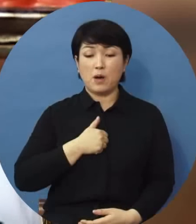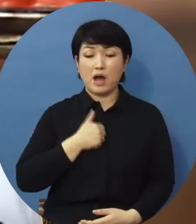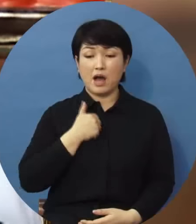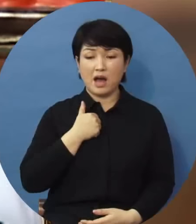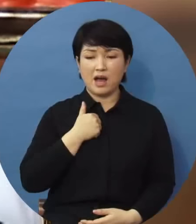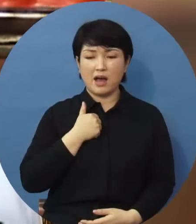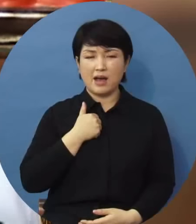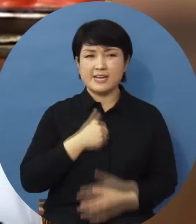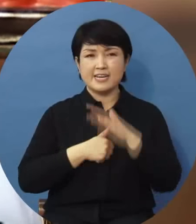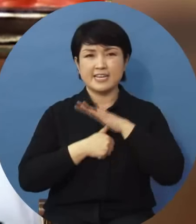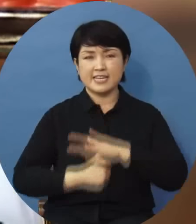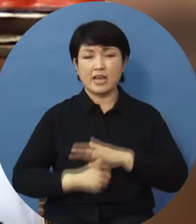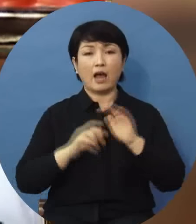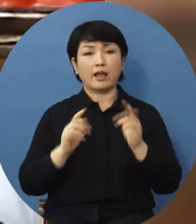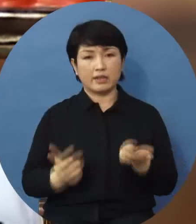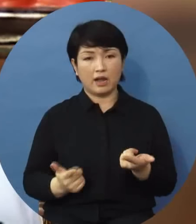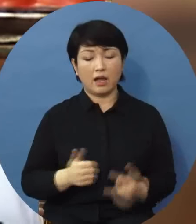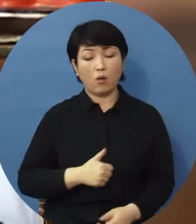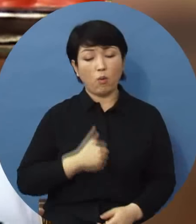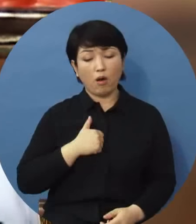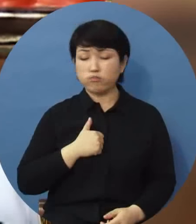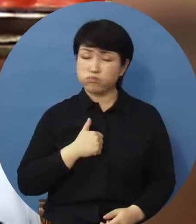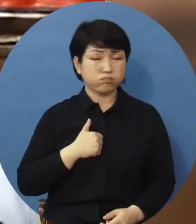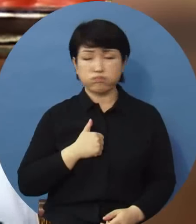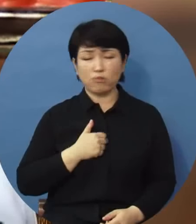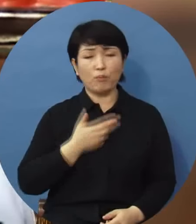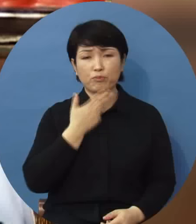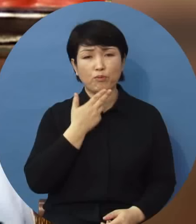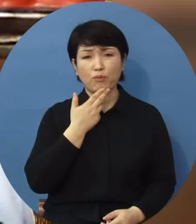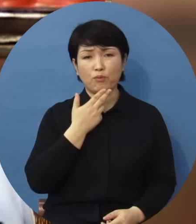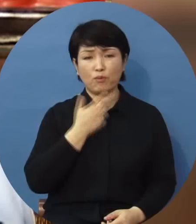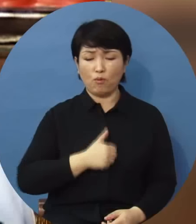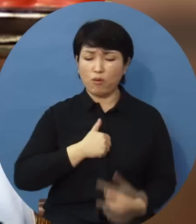화가 나는데 참는 게 아니고 화가 나지 않아야 돼.